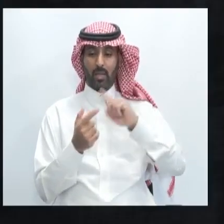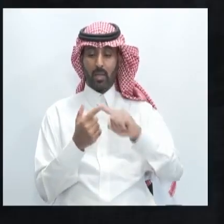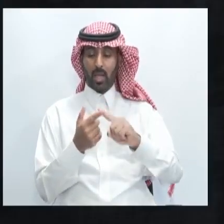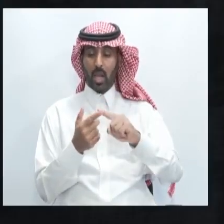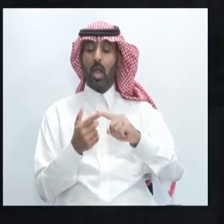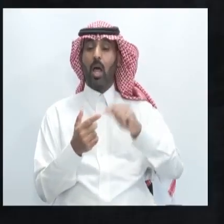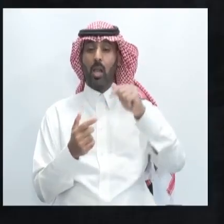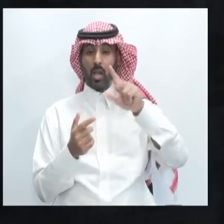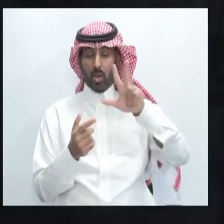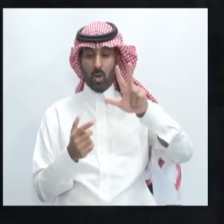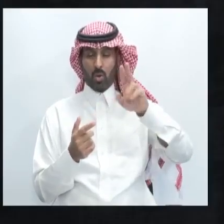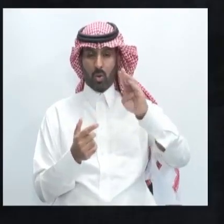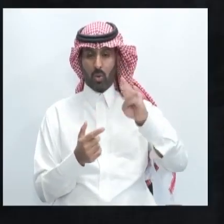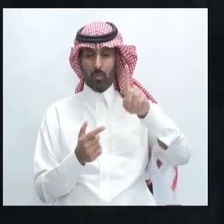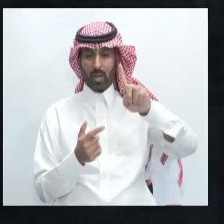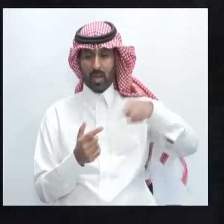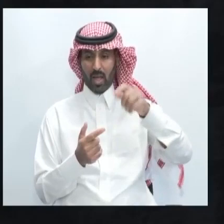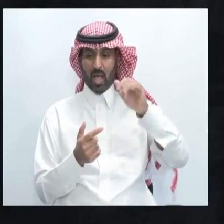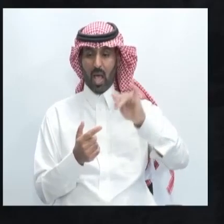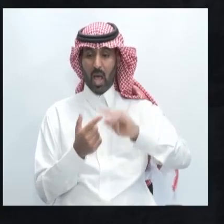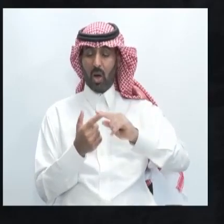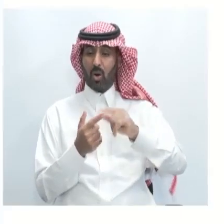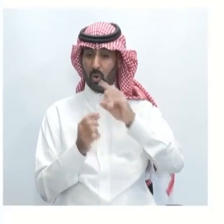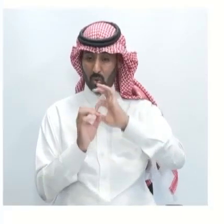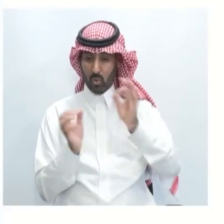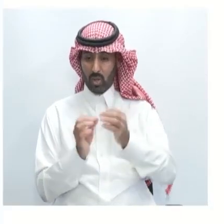هذا الشكل له مقدمتان ونتيجه